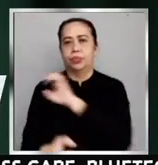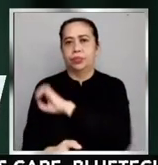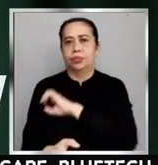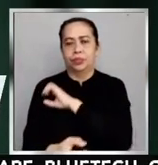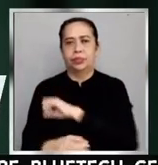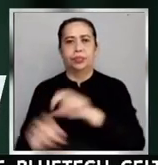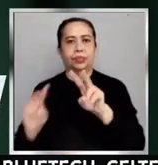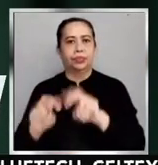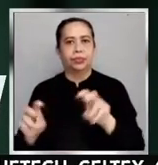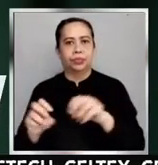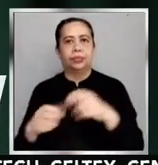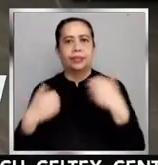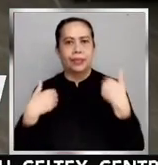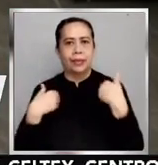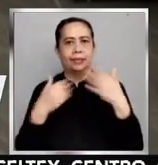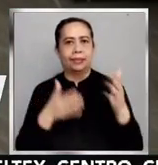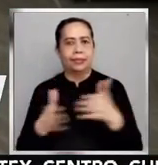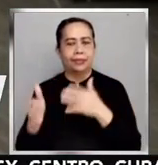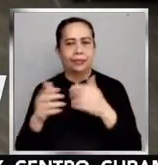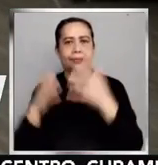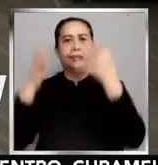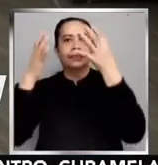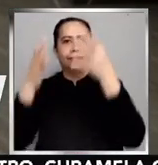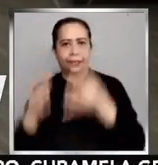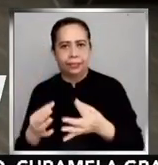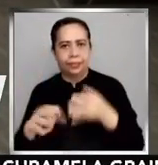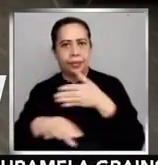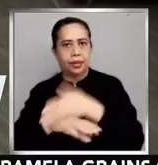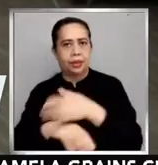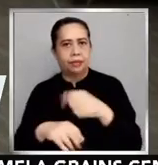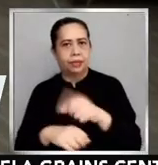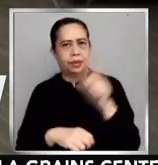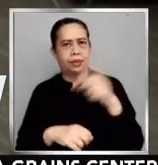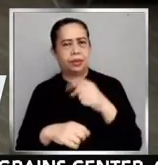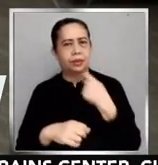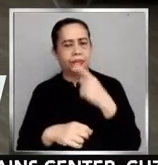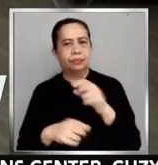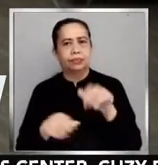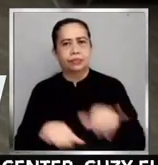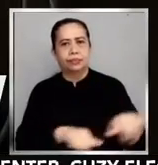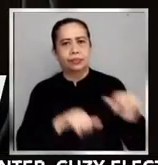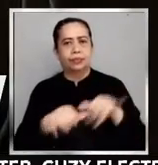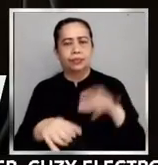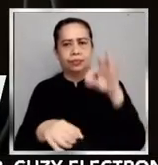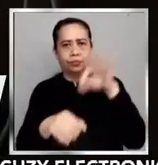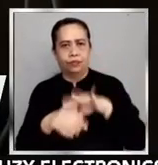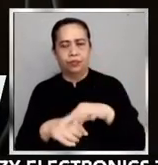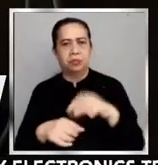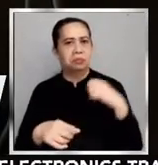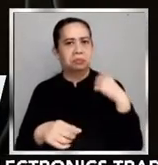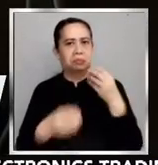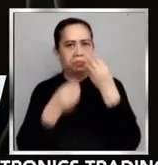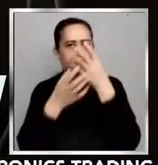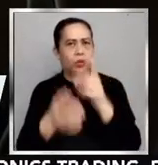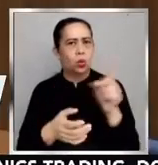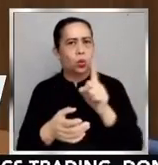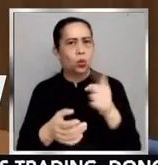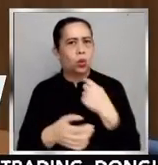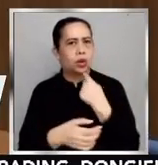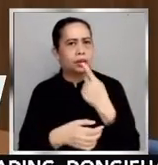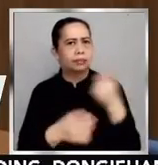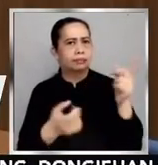at meron na raw silang nabuong desisyon matapos ang isang unanimous vote. Pero hindi nilabas ng komite kung ano ang sasapitin ni